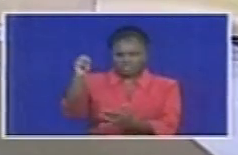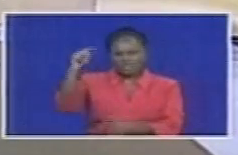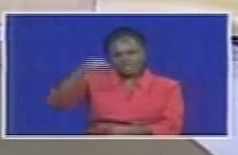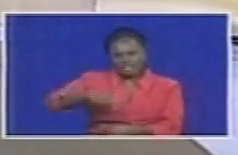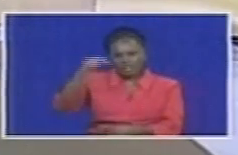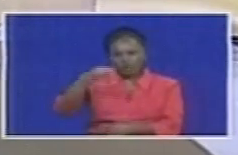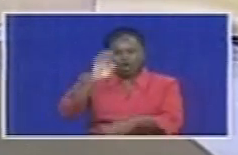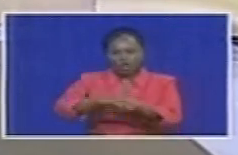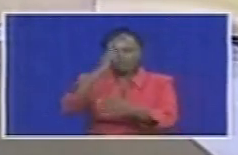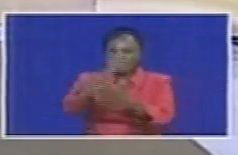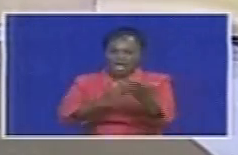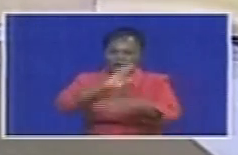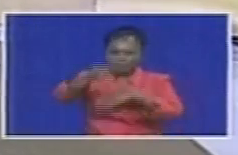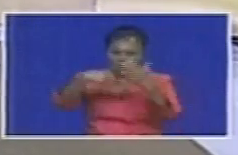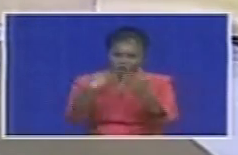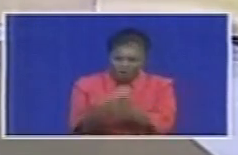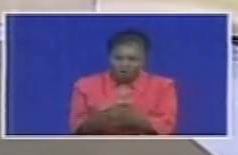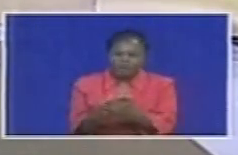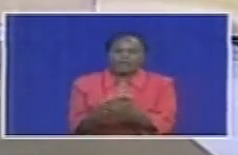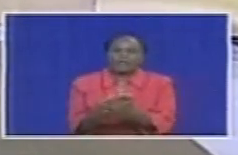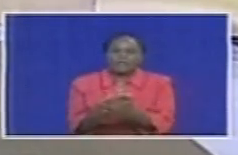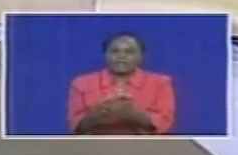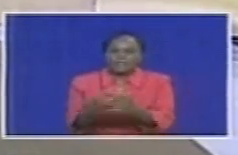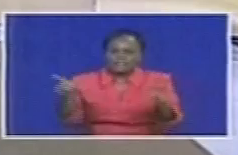Kwa niaba ya wote waliofanikisha taarifa hizi